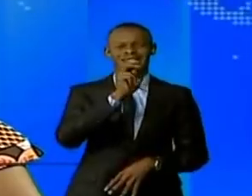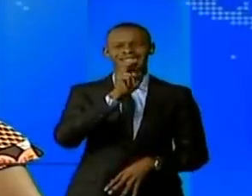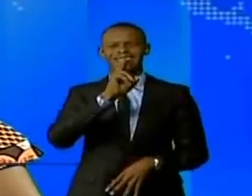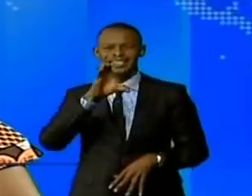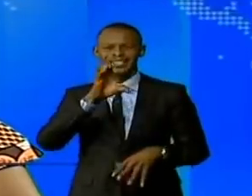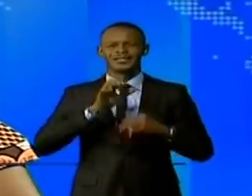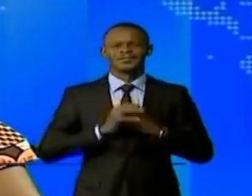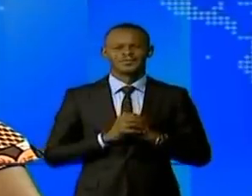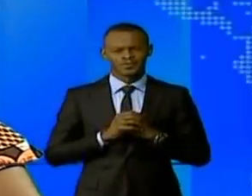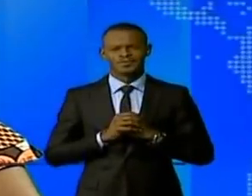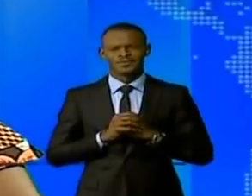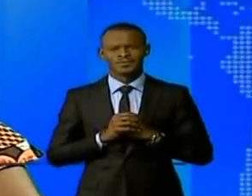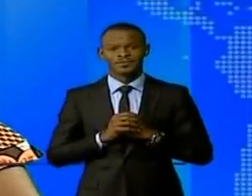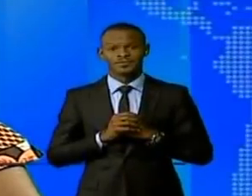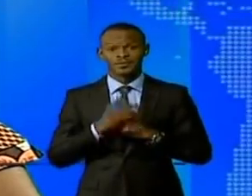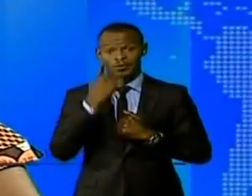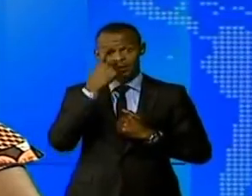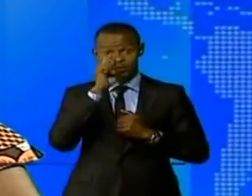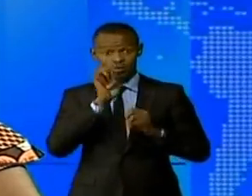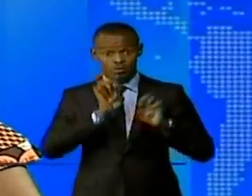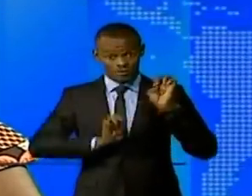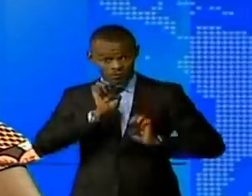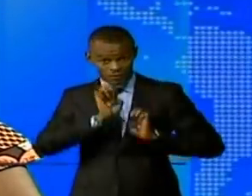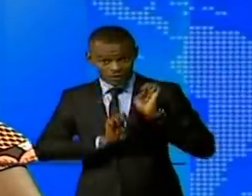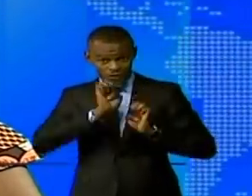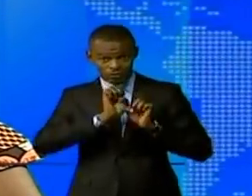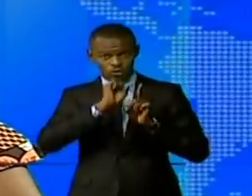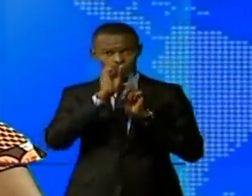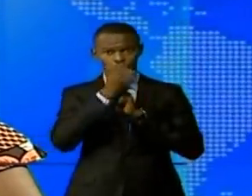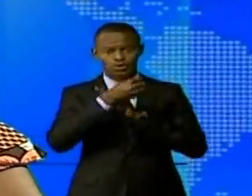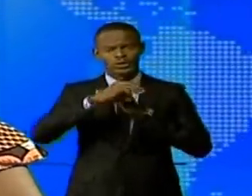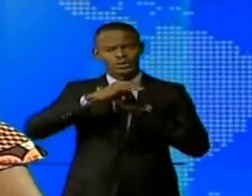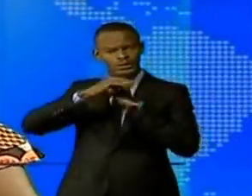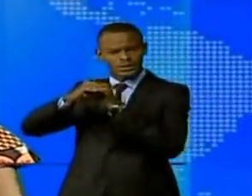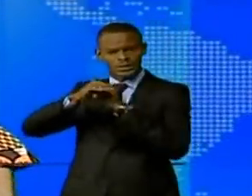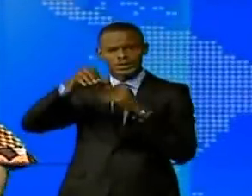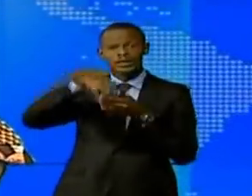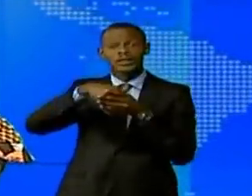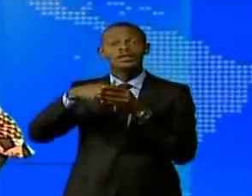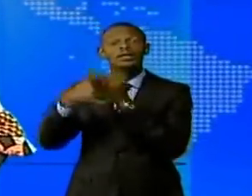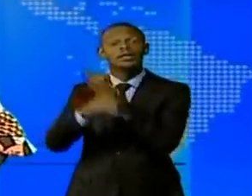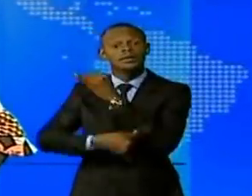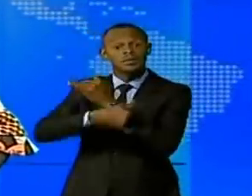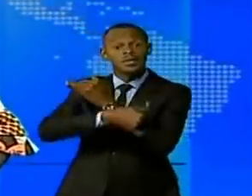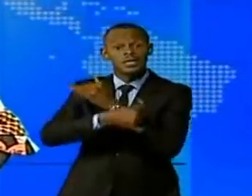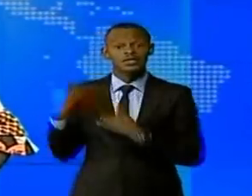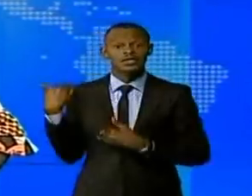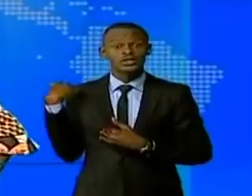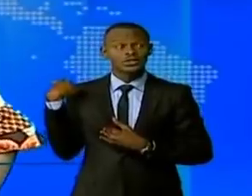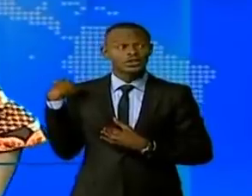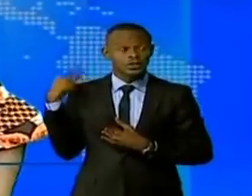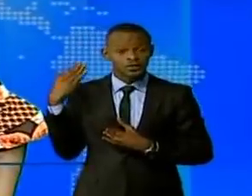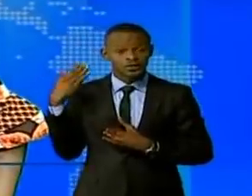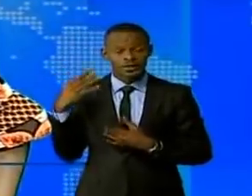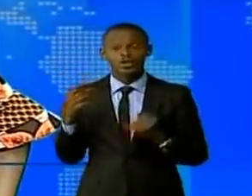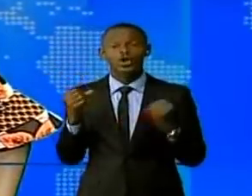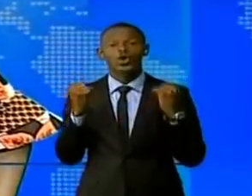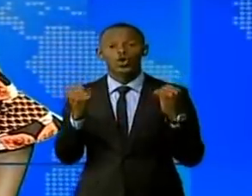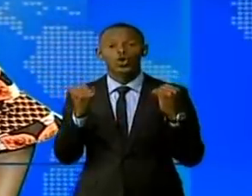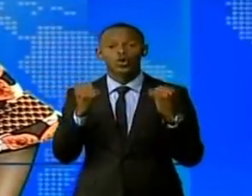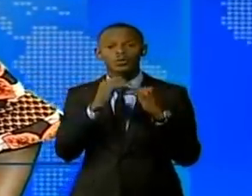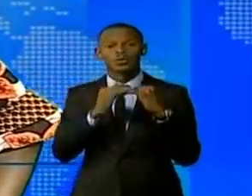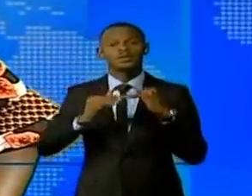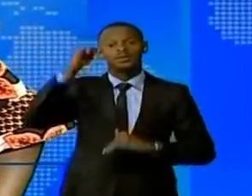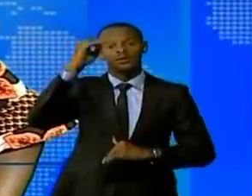une évaluation de la situation sécuritaire sur l'ensemble du pays, le chef de l'État commandant suprême des forces armées de la République démocratique du